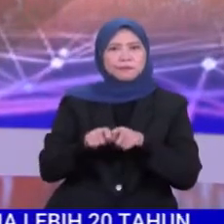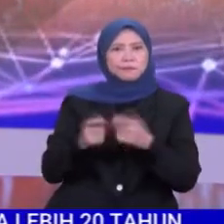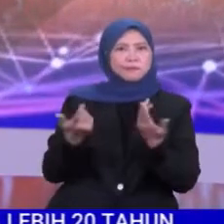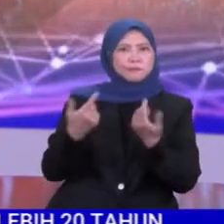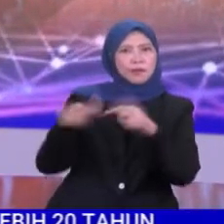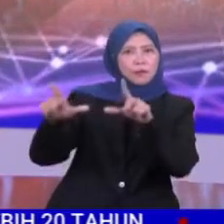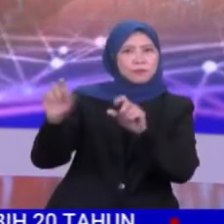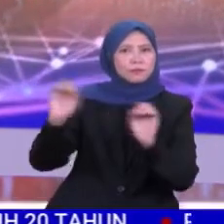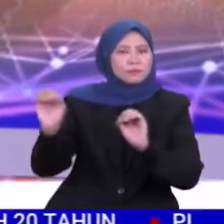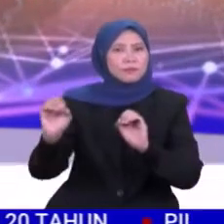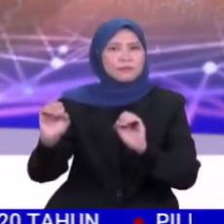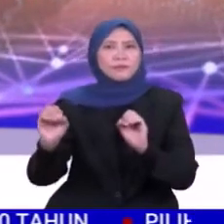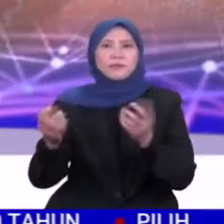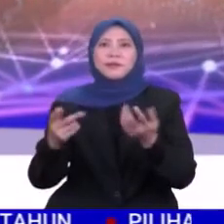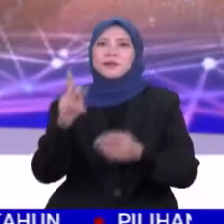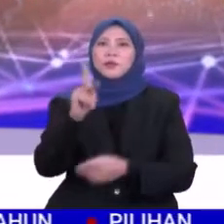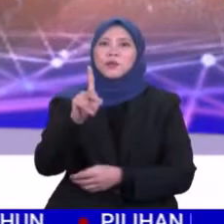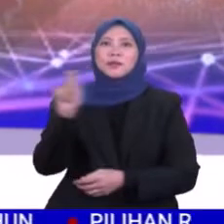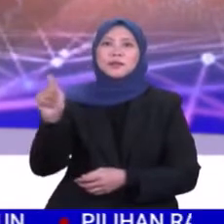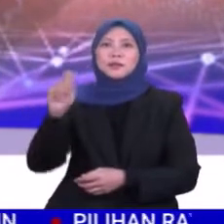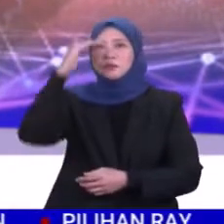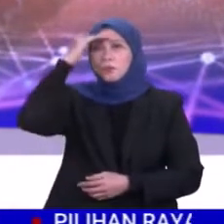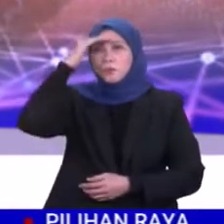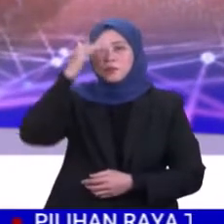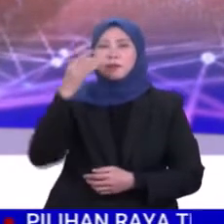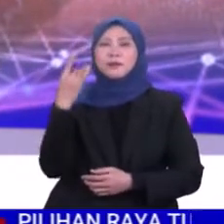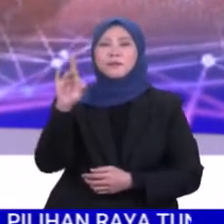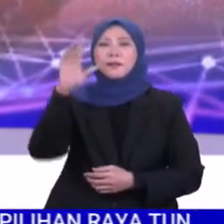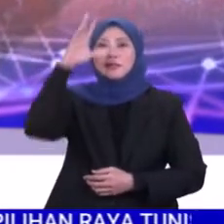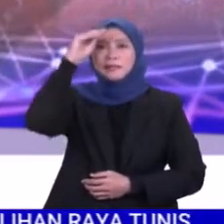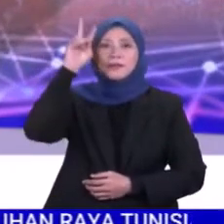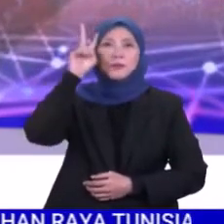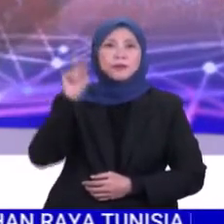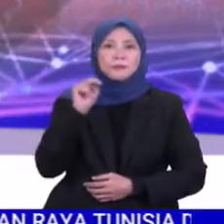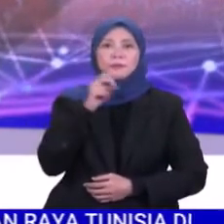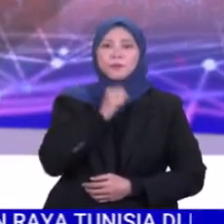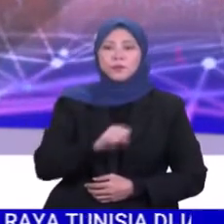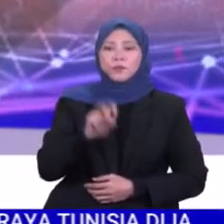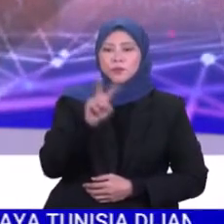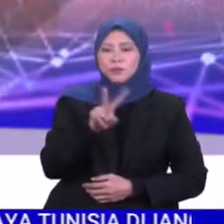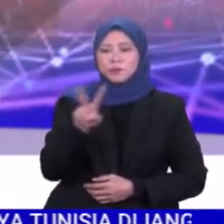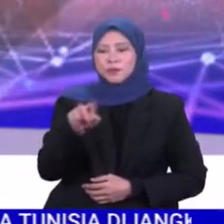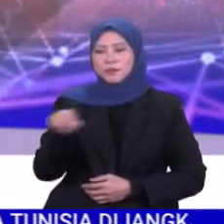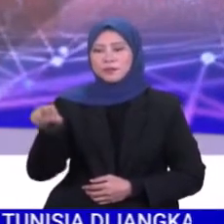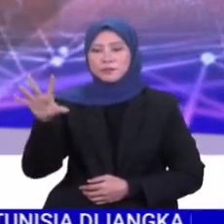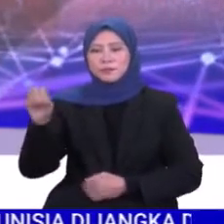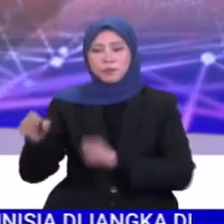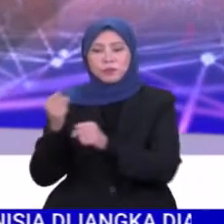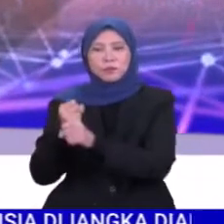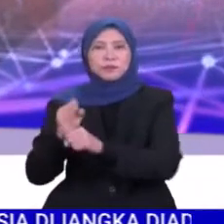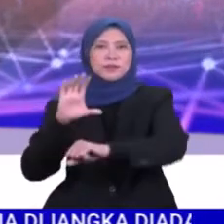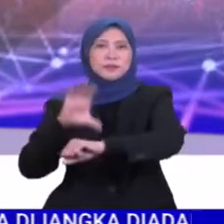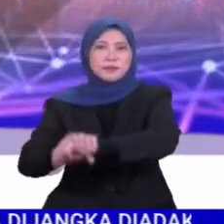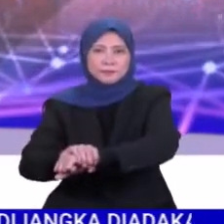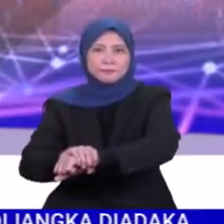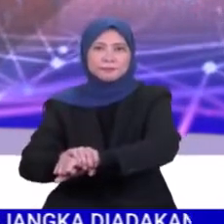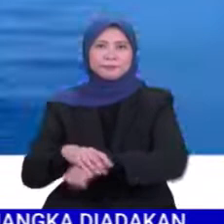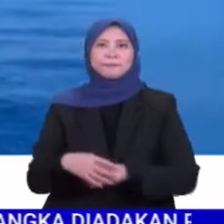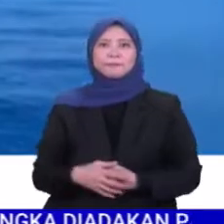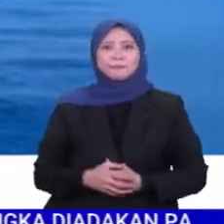ranjau Timur Kota tinggi Johor semalam 18 laki b622 hingga 50 tahun ditahan